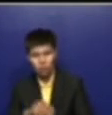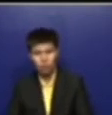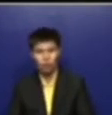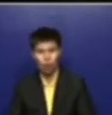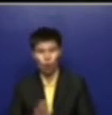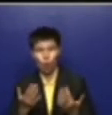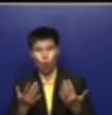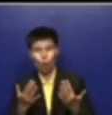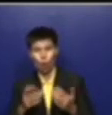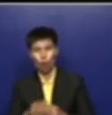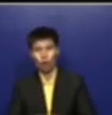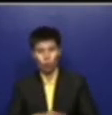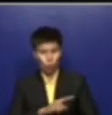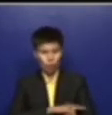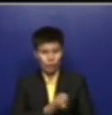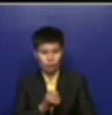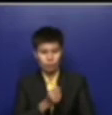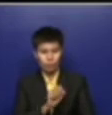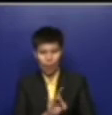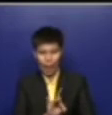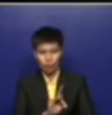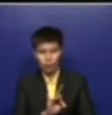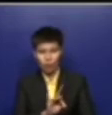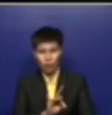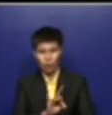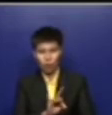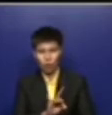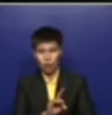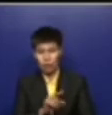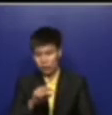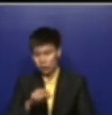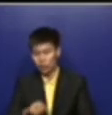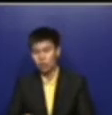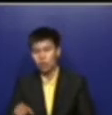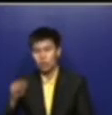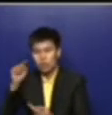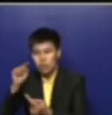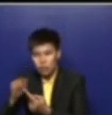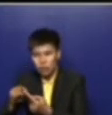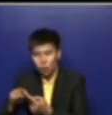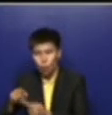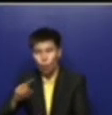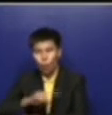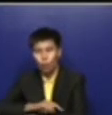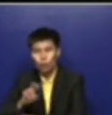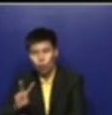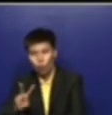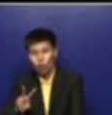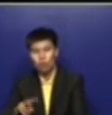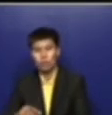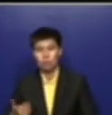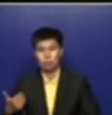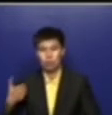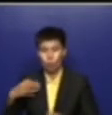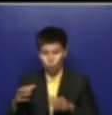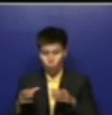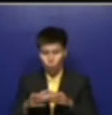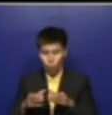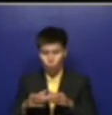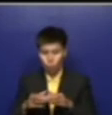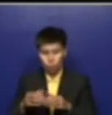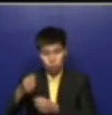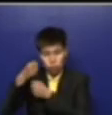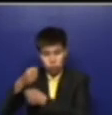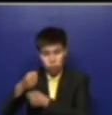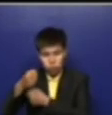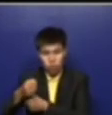วันนับจากวันที่18คือวันที่2ครบเขาจะเริ่มชุมนุมใหญ่เพื่อมาทวงถามถ้